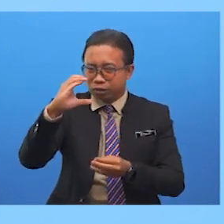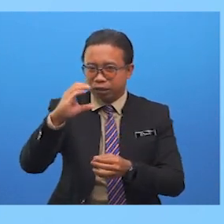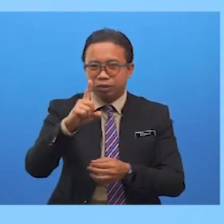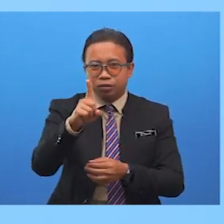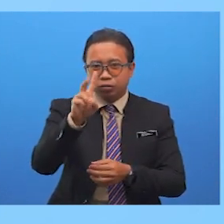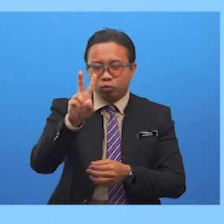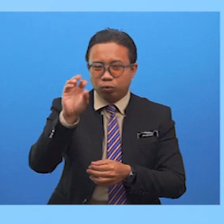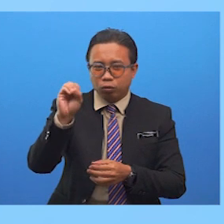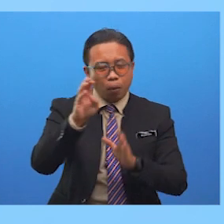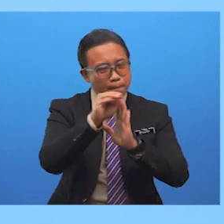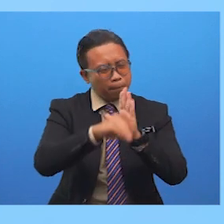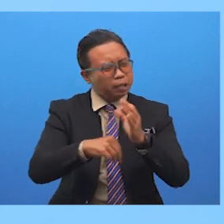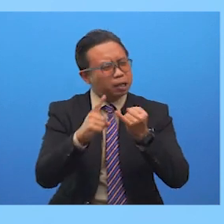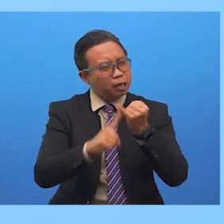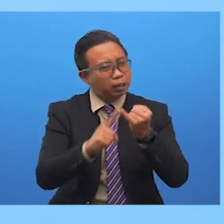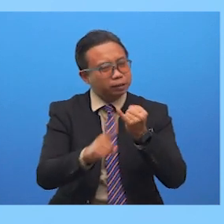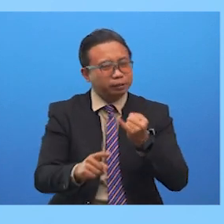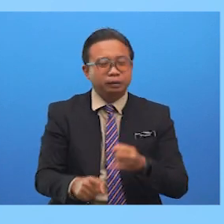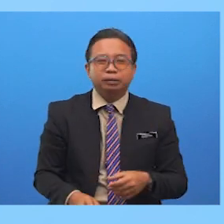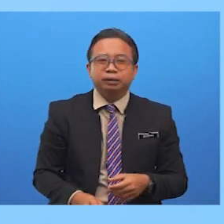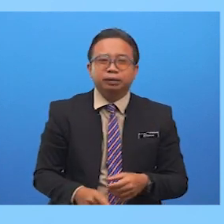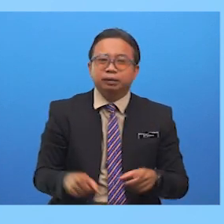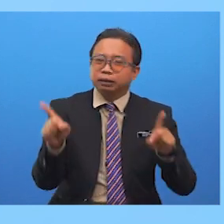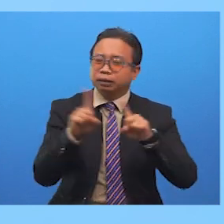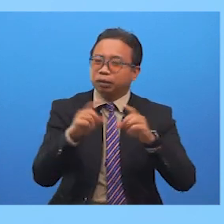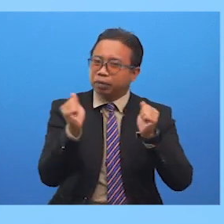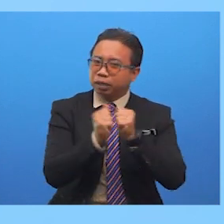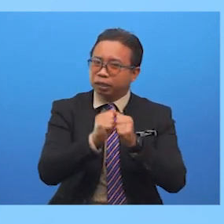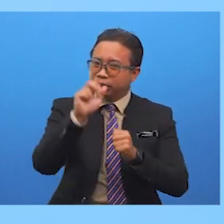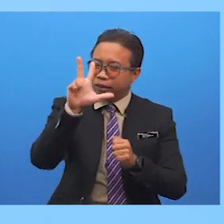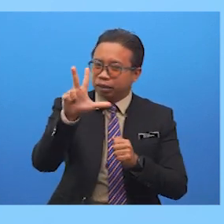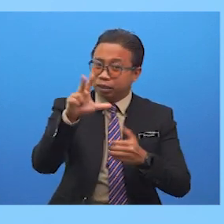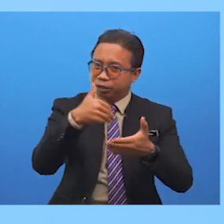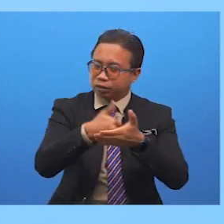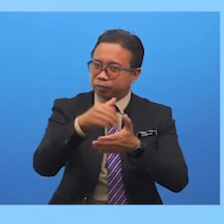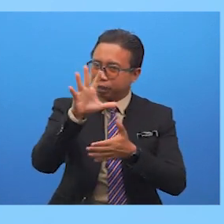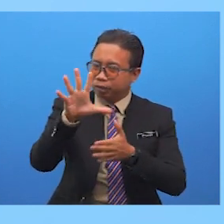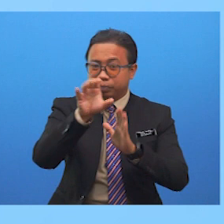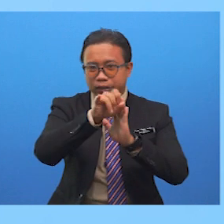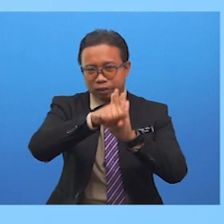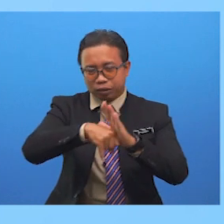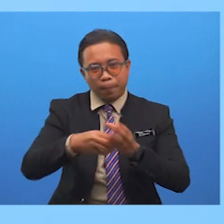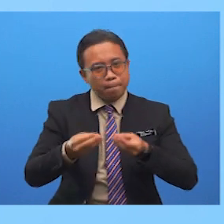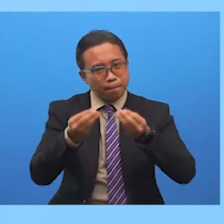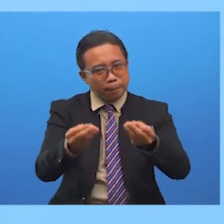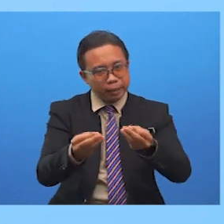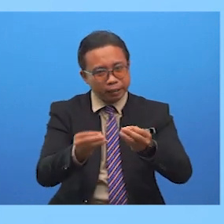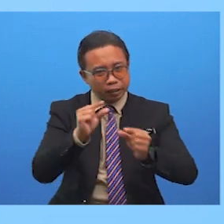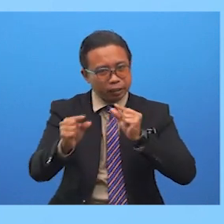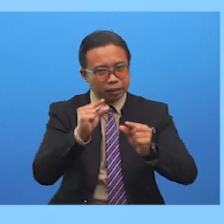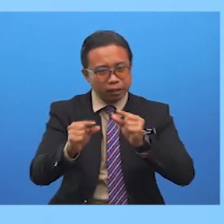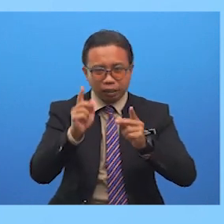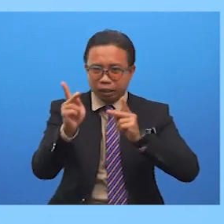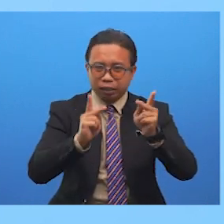c120 menit terakhir adalah bersamaan dengan tiga hingga lima jam bagi pergerakan